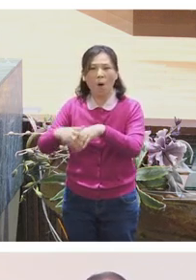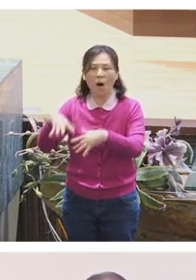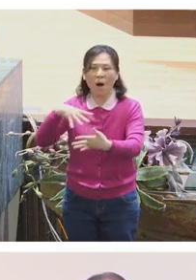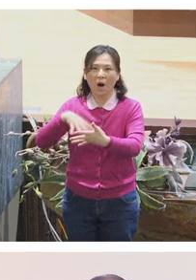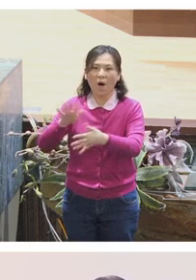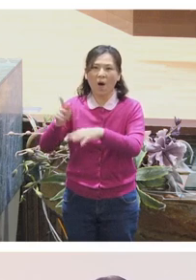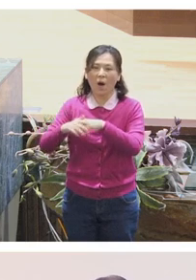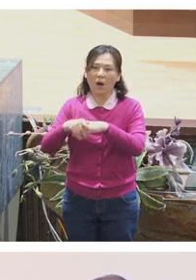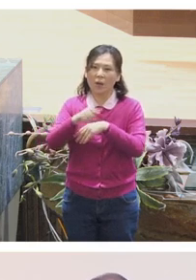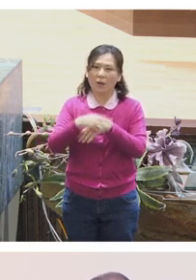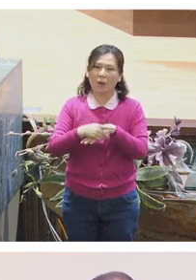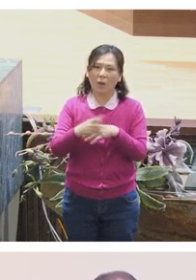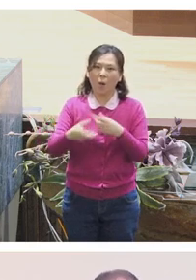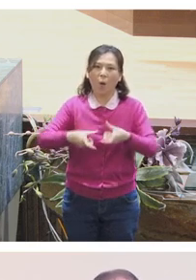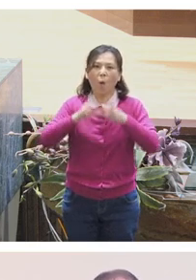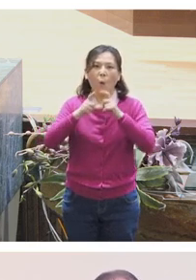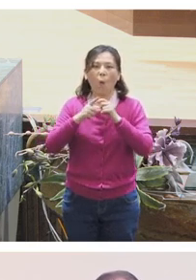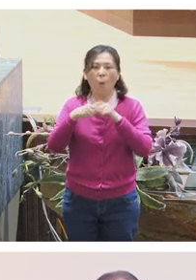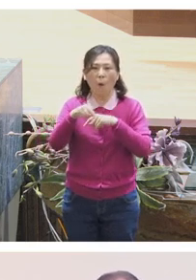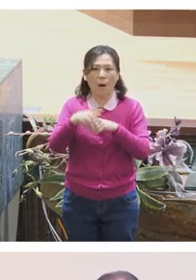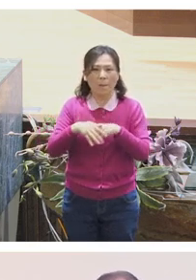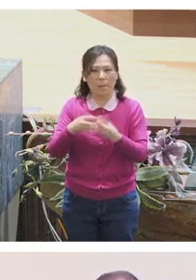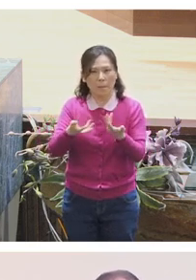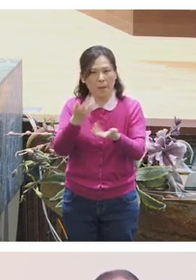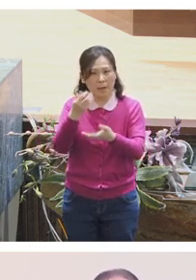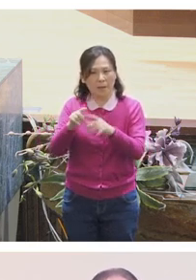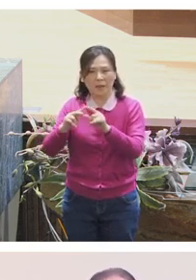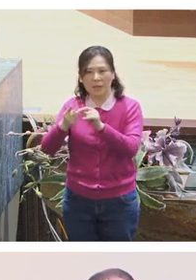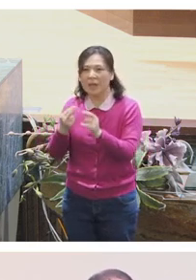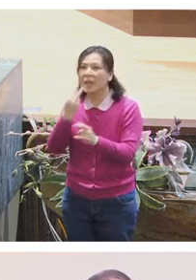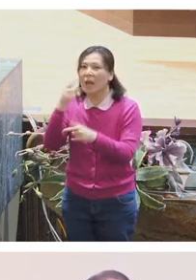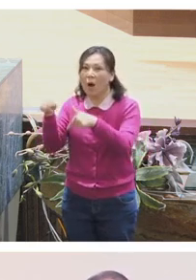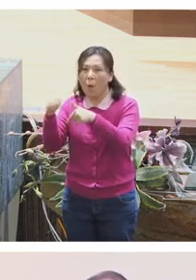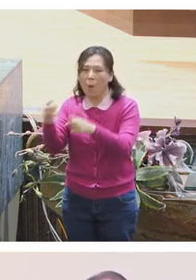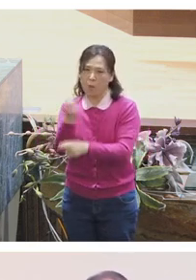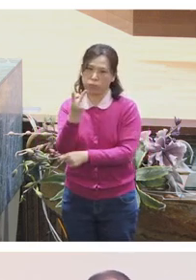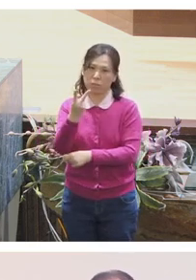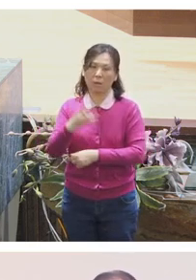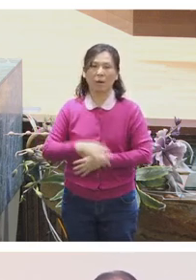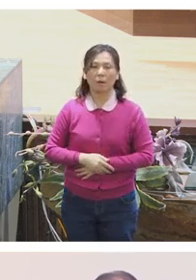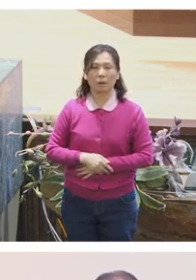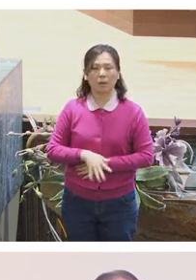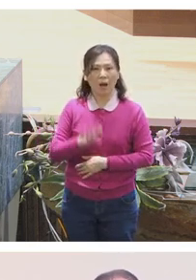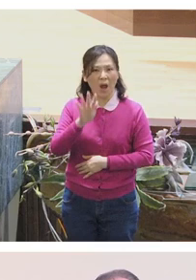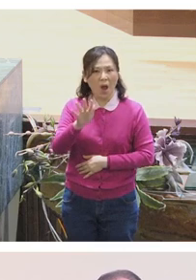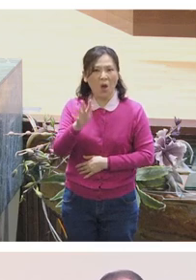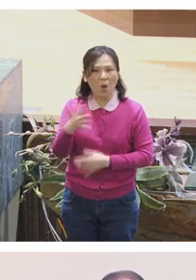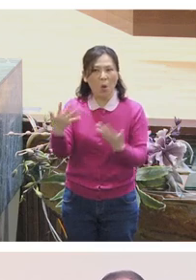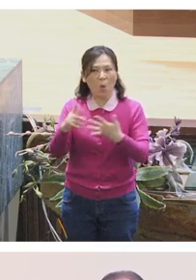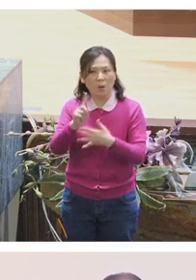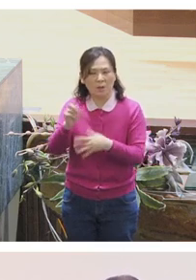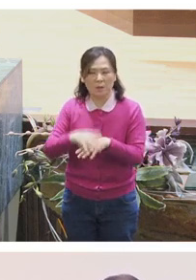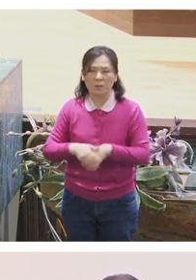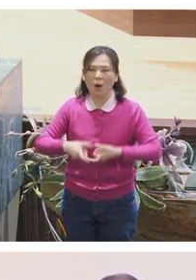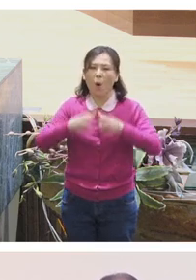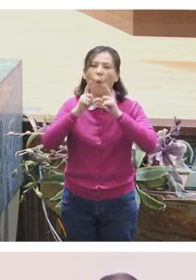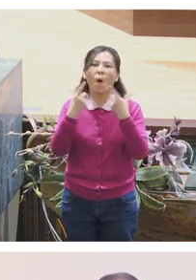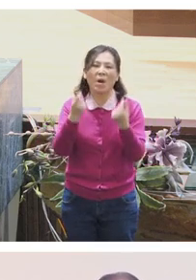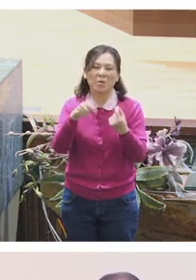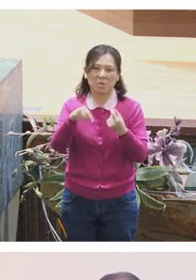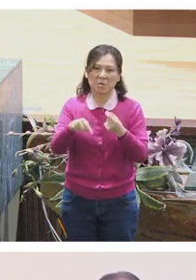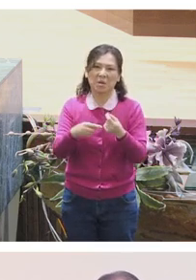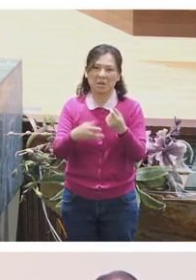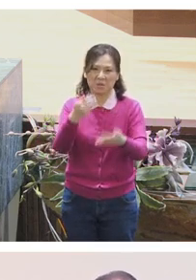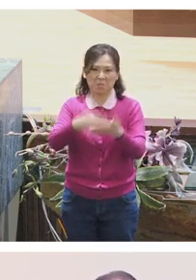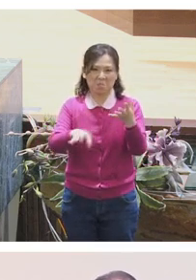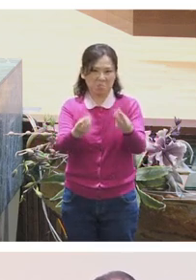渣跟氧化渣。那我们比较有问题的是那个还原渣。为